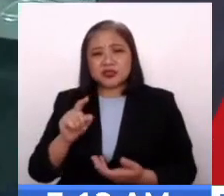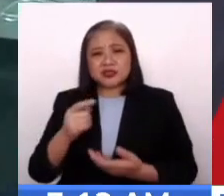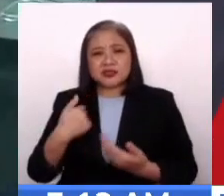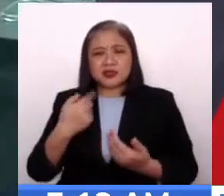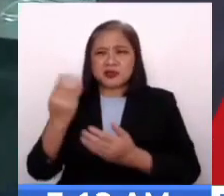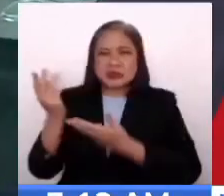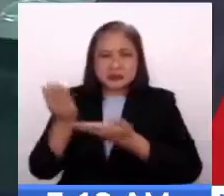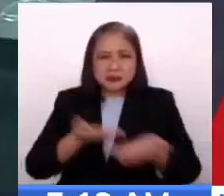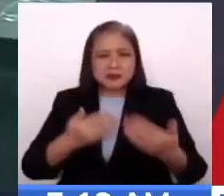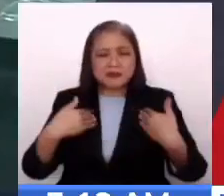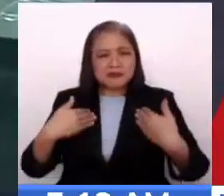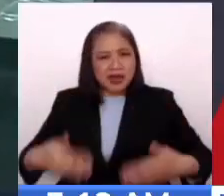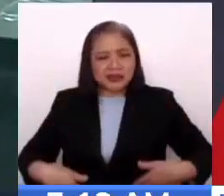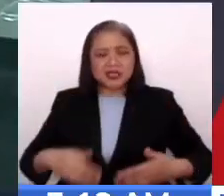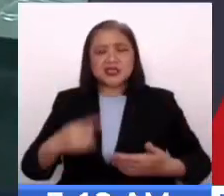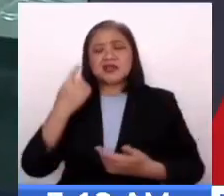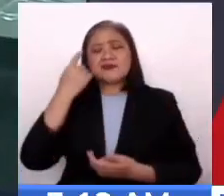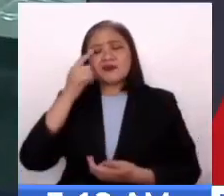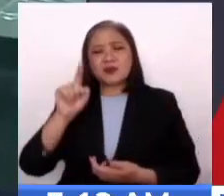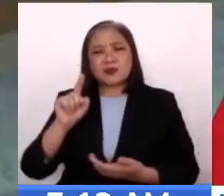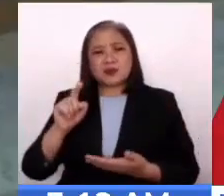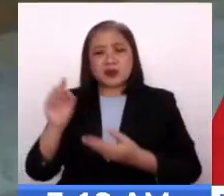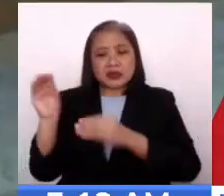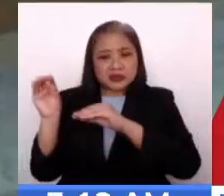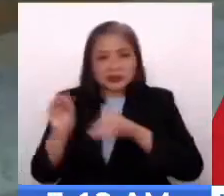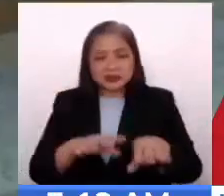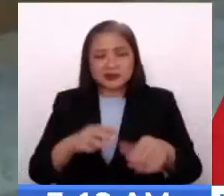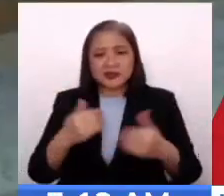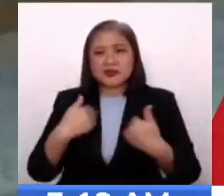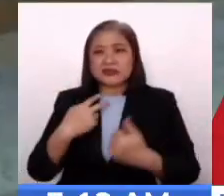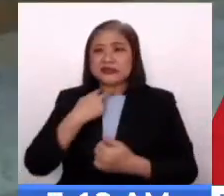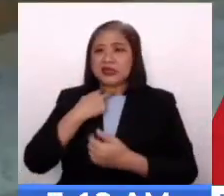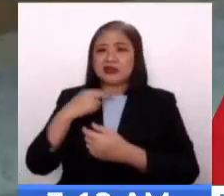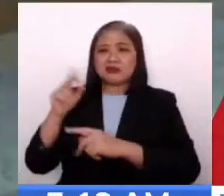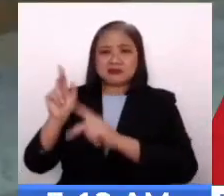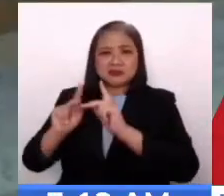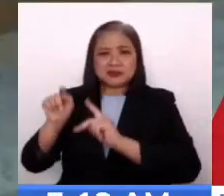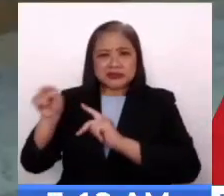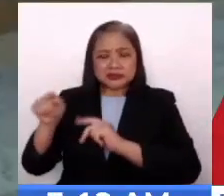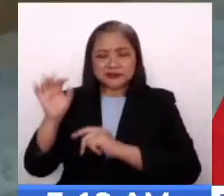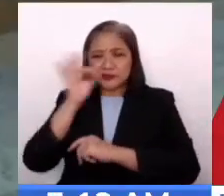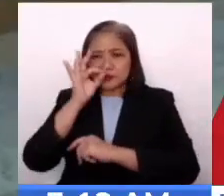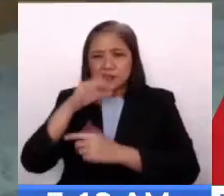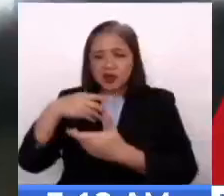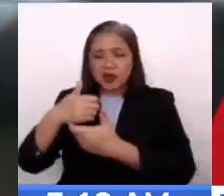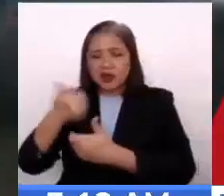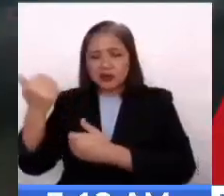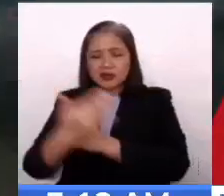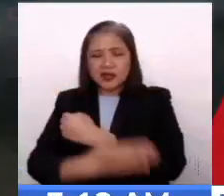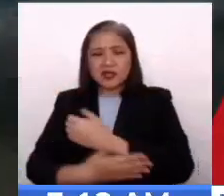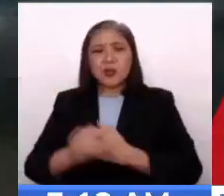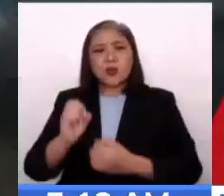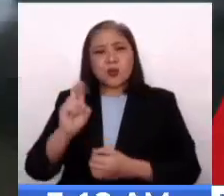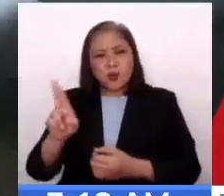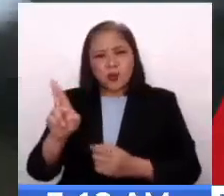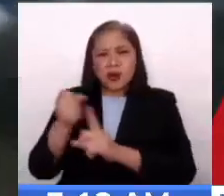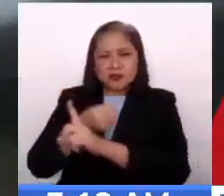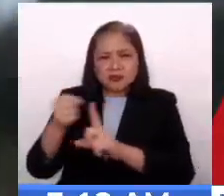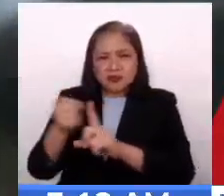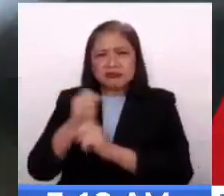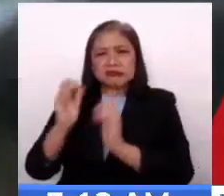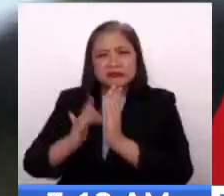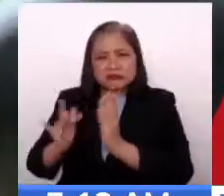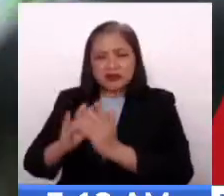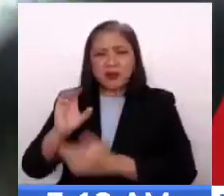sa repatriation of stranded and or exploited OFWs. And